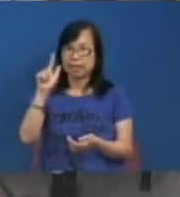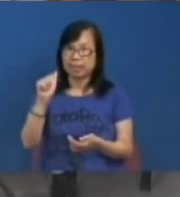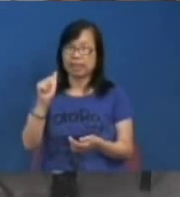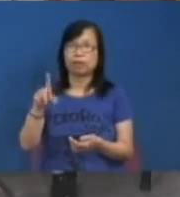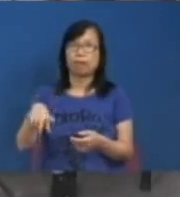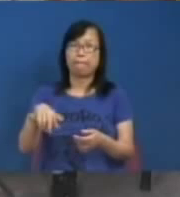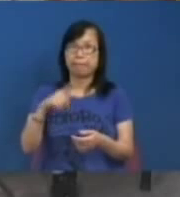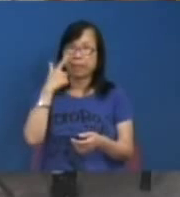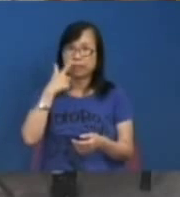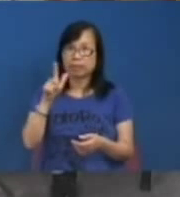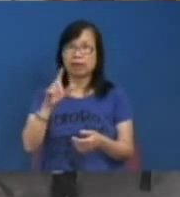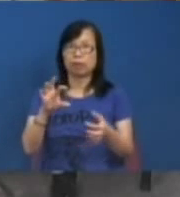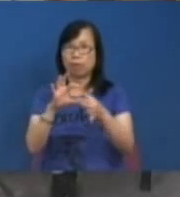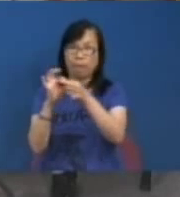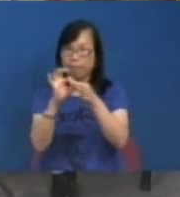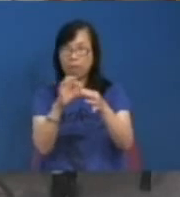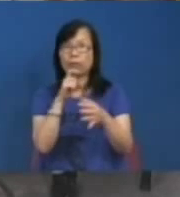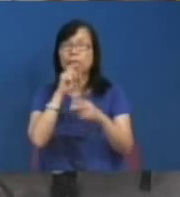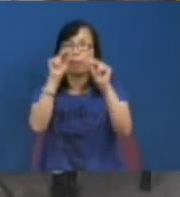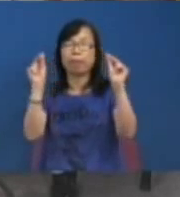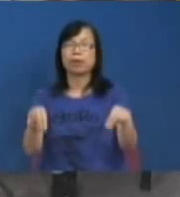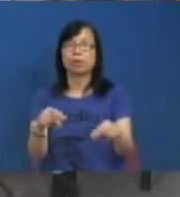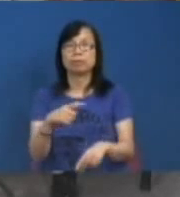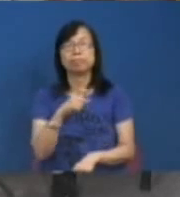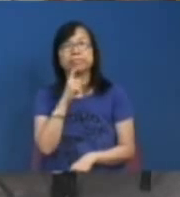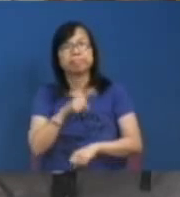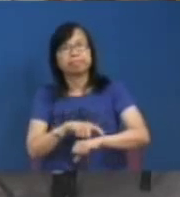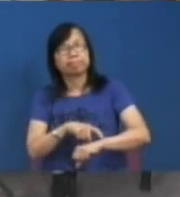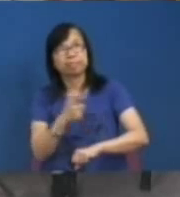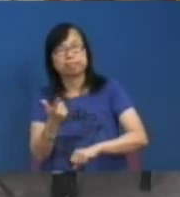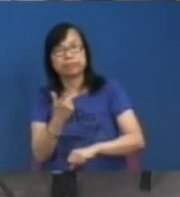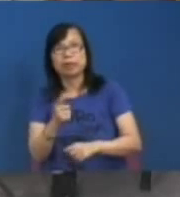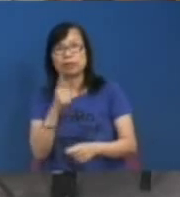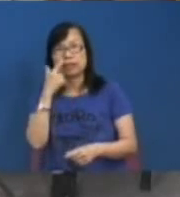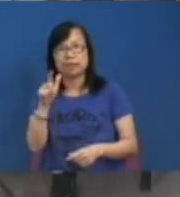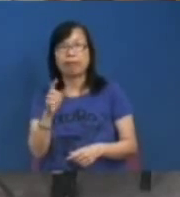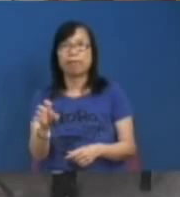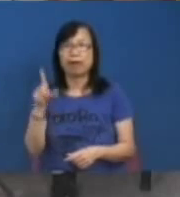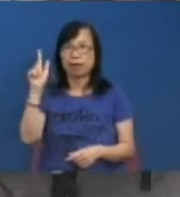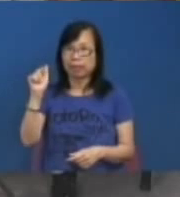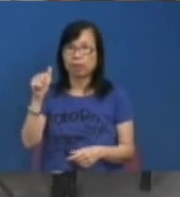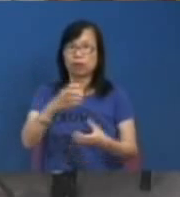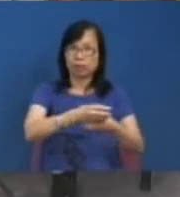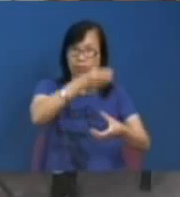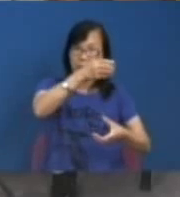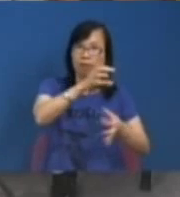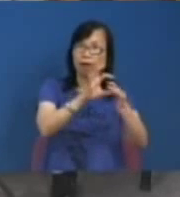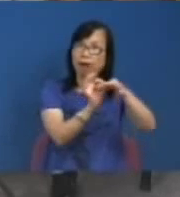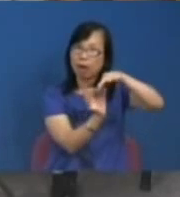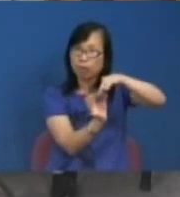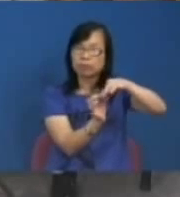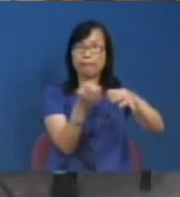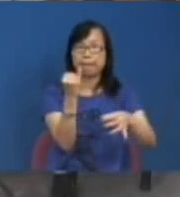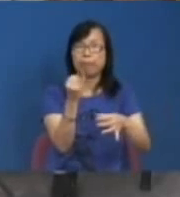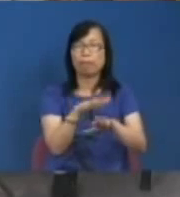口咧可能會有問題咯。因為很多時咧，就係咧有啲新渠或者舊渠咧，如果接駁得唔好嘅話咧，咁